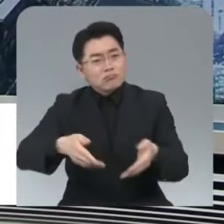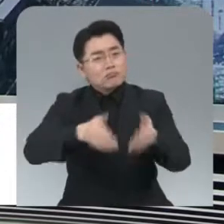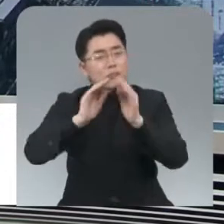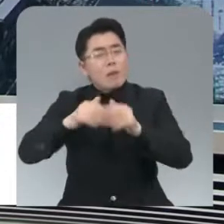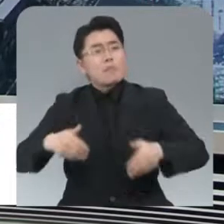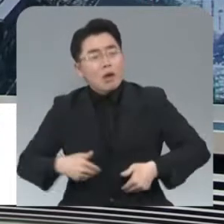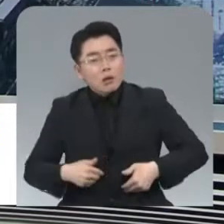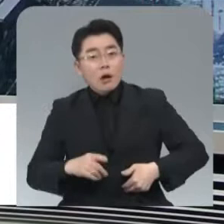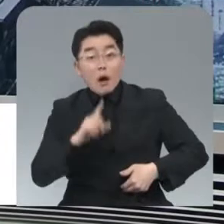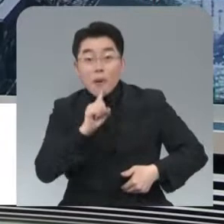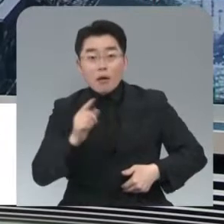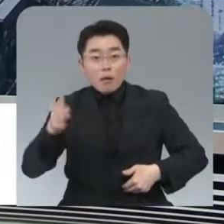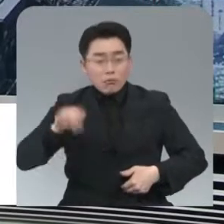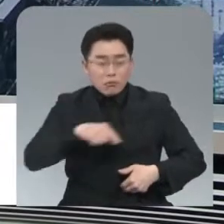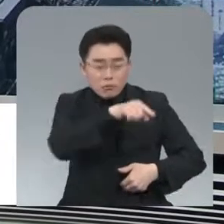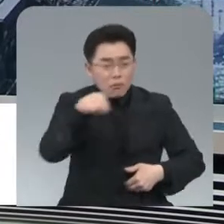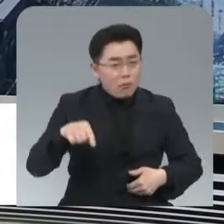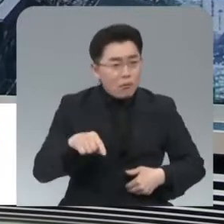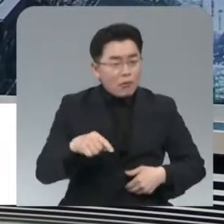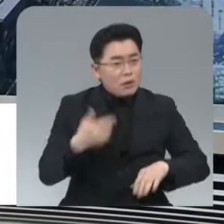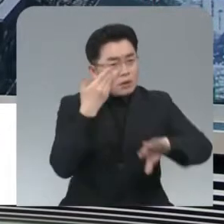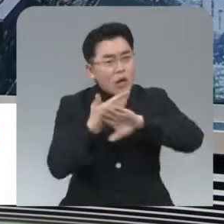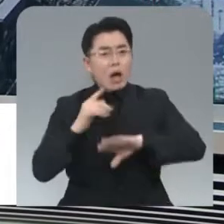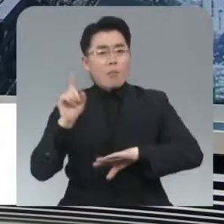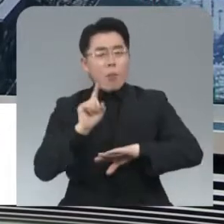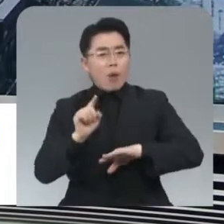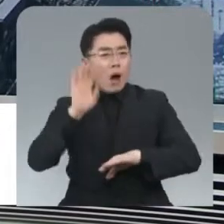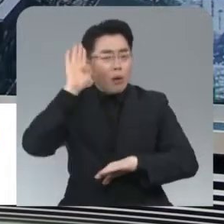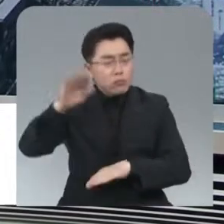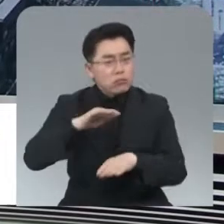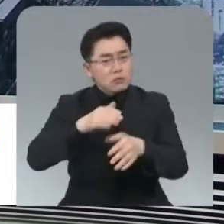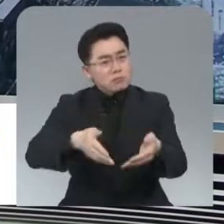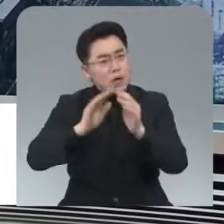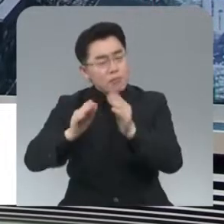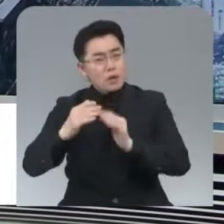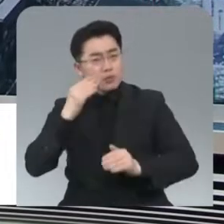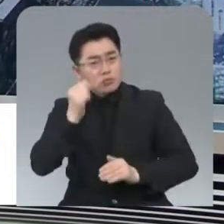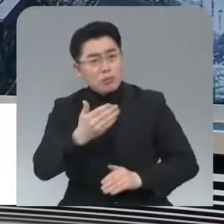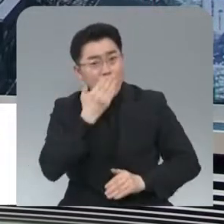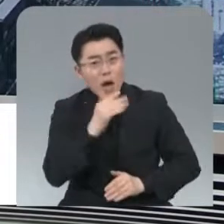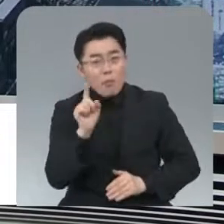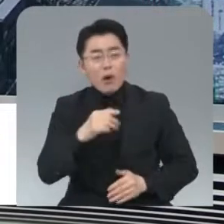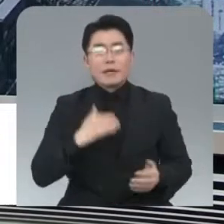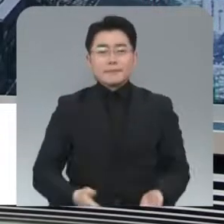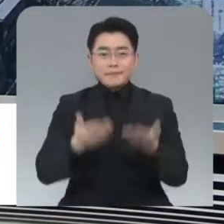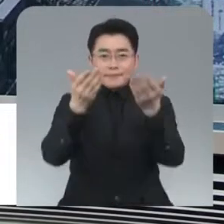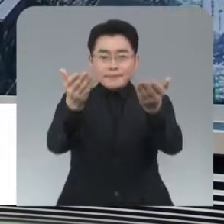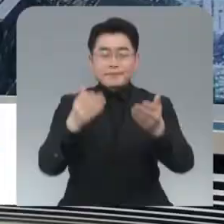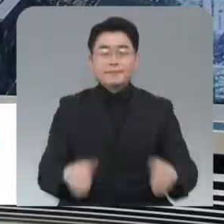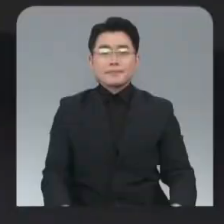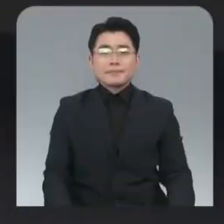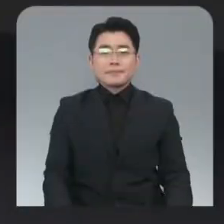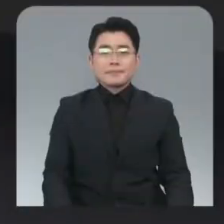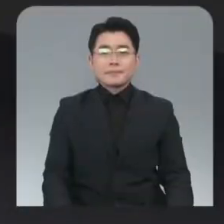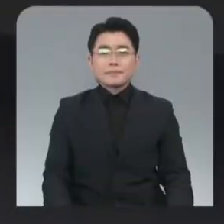측면에서 다른지 또 실현 가능성은 어느 정도로 봐야 할지 조지연 기자가 따져봤습니다.